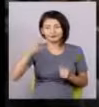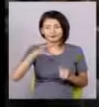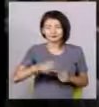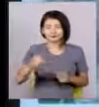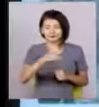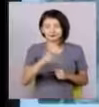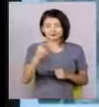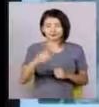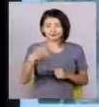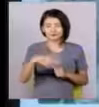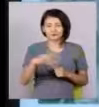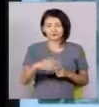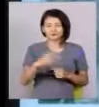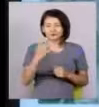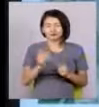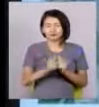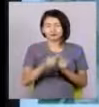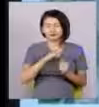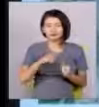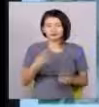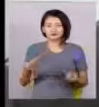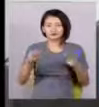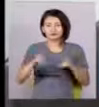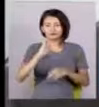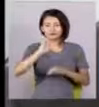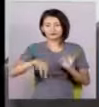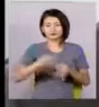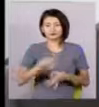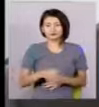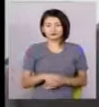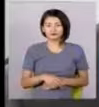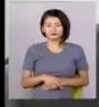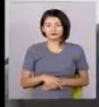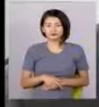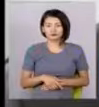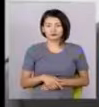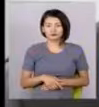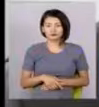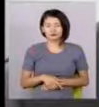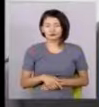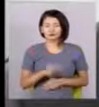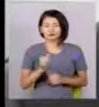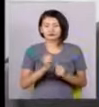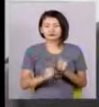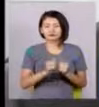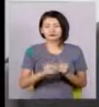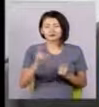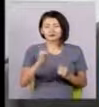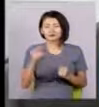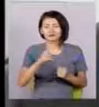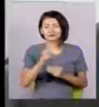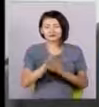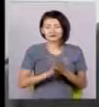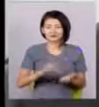мекеннің қоқыс алаңдары қоршалып, тұрмыстық қалдықтары реттелмек. Біз қазір анализ жасап, бір шешімге